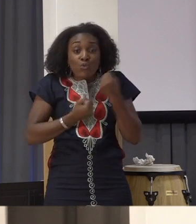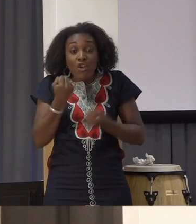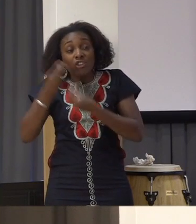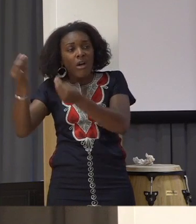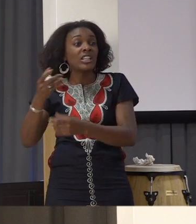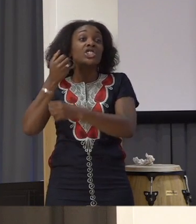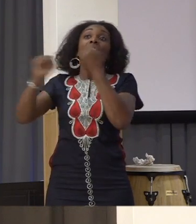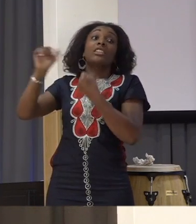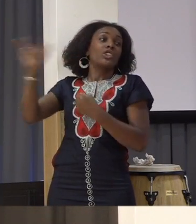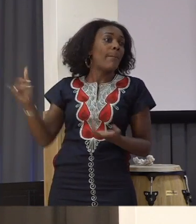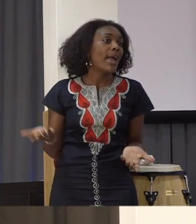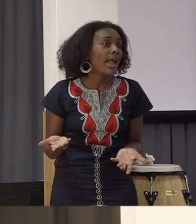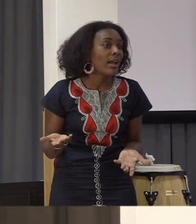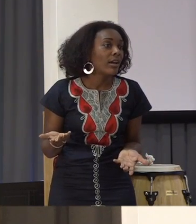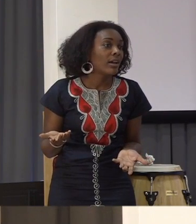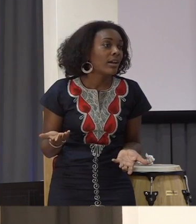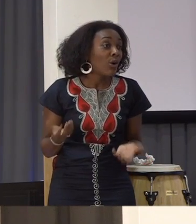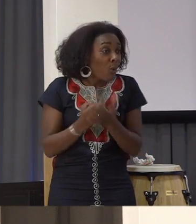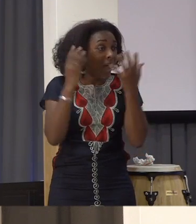dérangeras jamais. Gloire à Dieu.